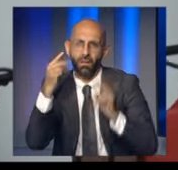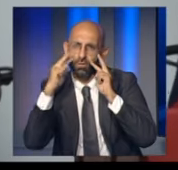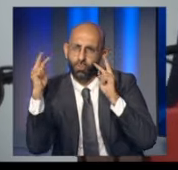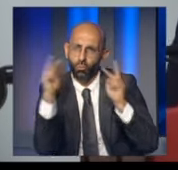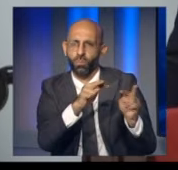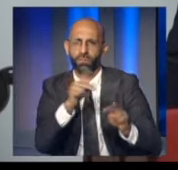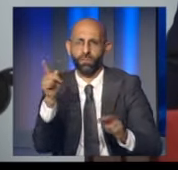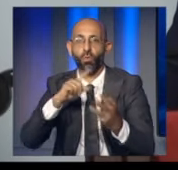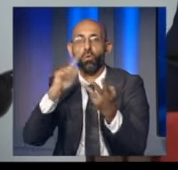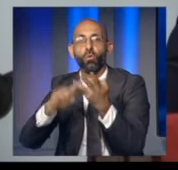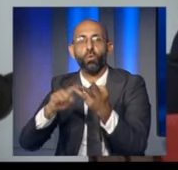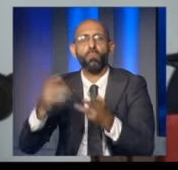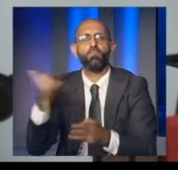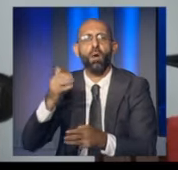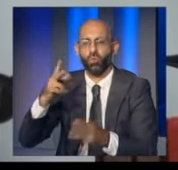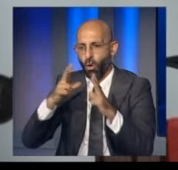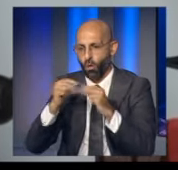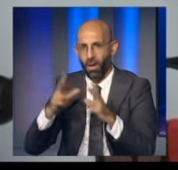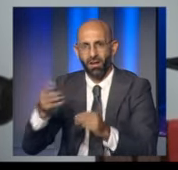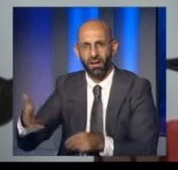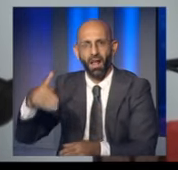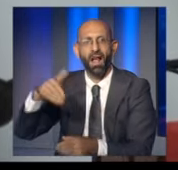لغزة. لذلك موجبات